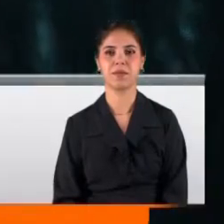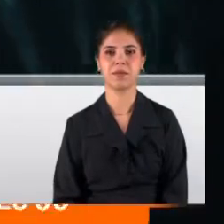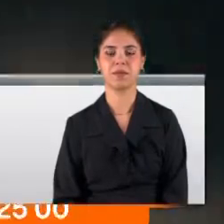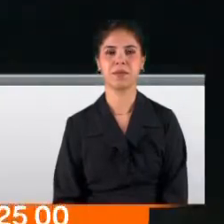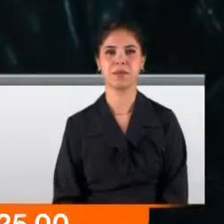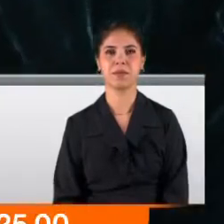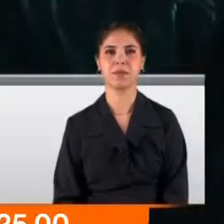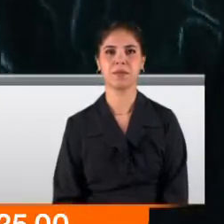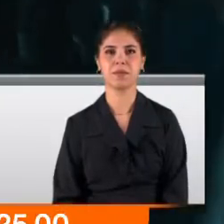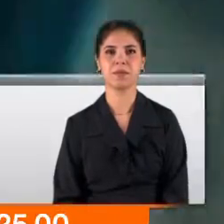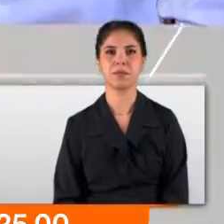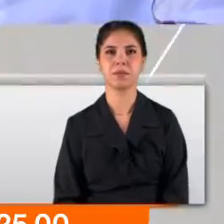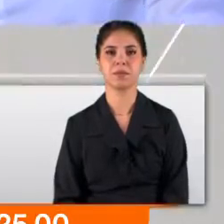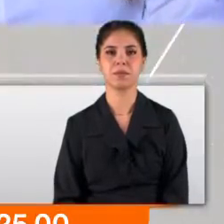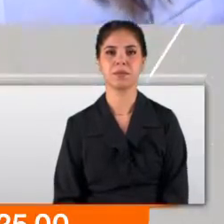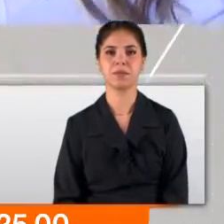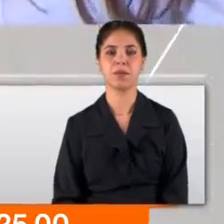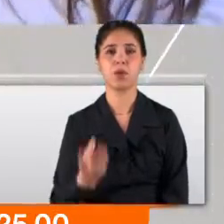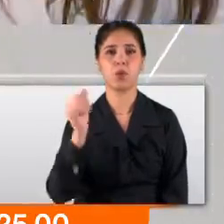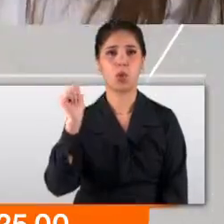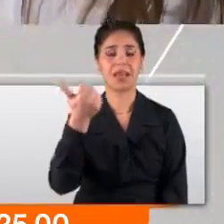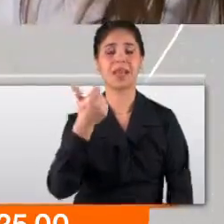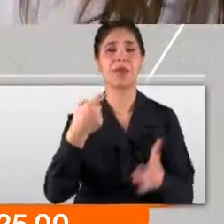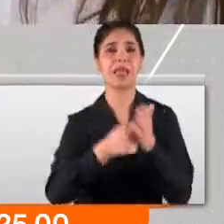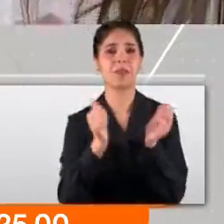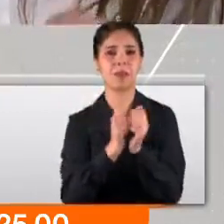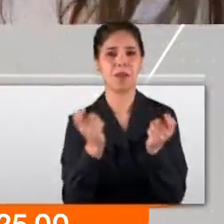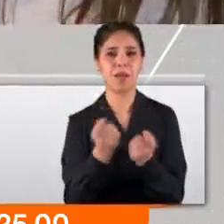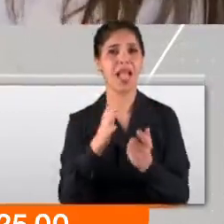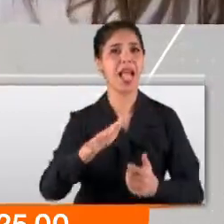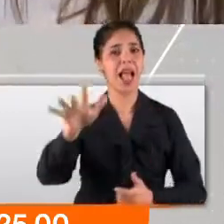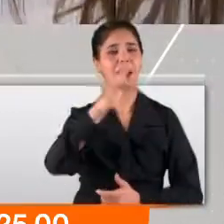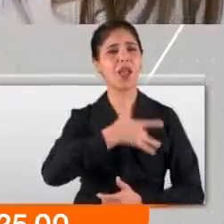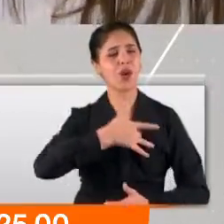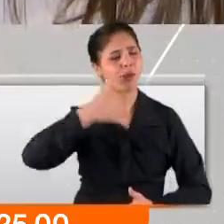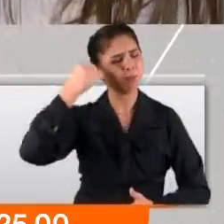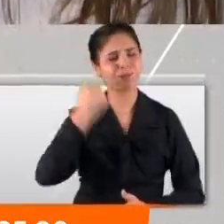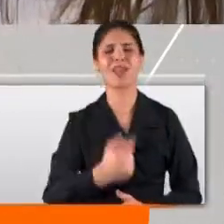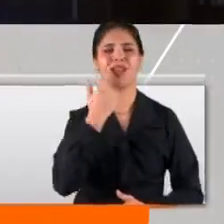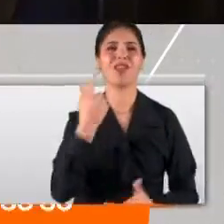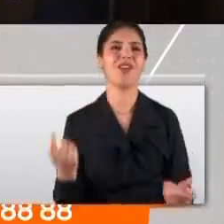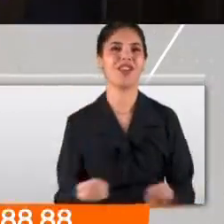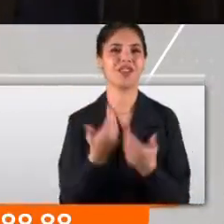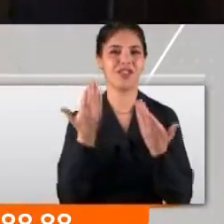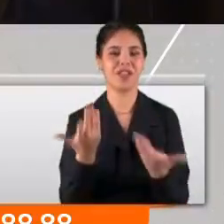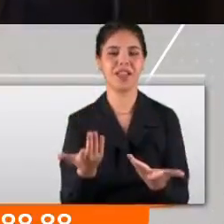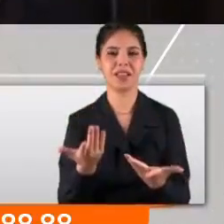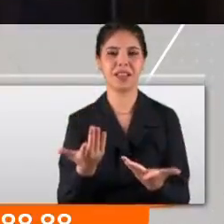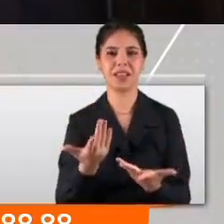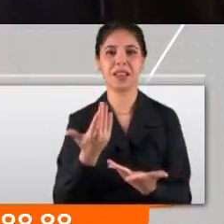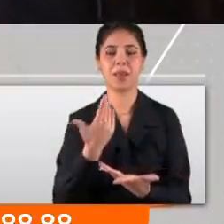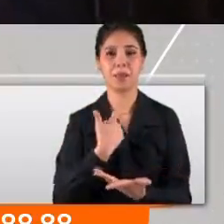Gelmedi. Çok değerli isimlerle çalışıyoruz. Herkes gönlünü vererek çalıştı bu işte. Bu da